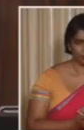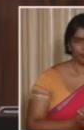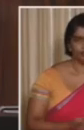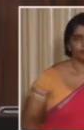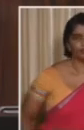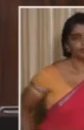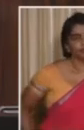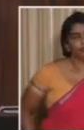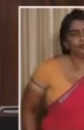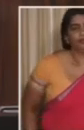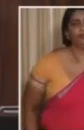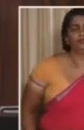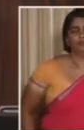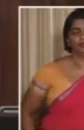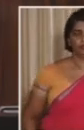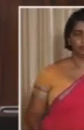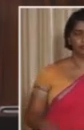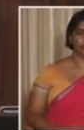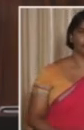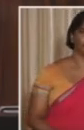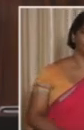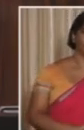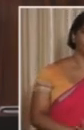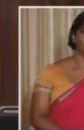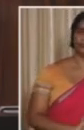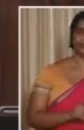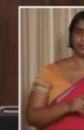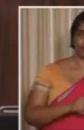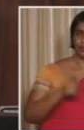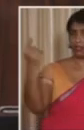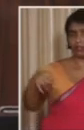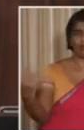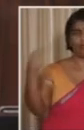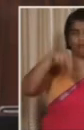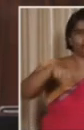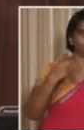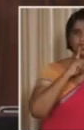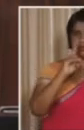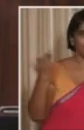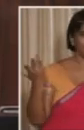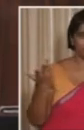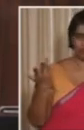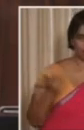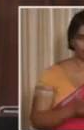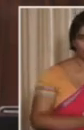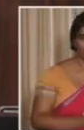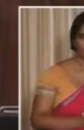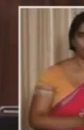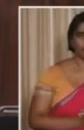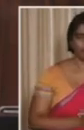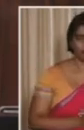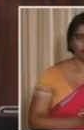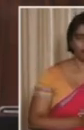member to speak no e nisa naya namak yuwena honorable member the name was not mentioned e nisa na mata therena නෑ රංජිත්